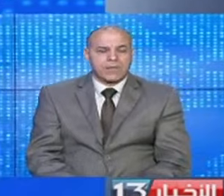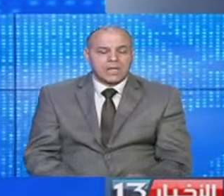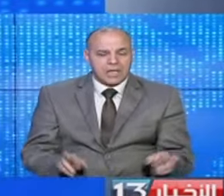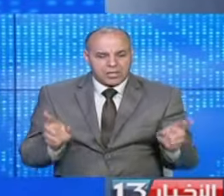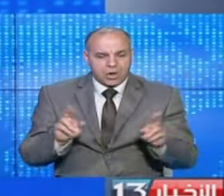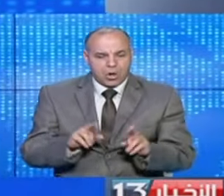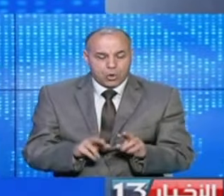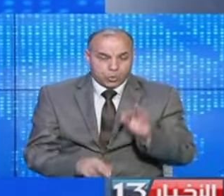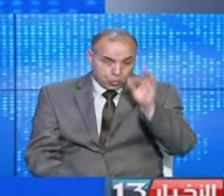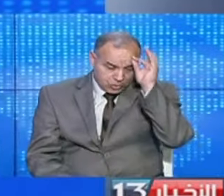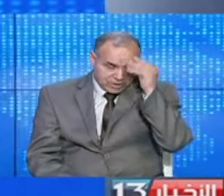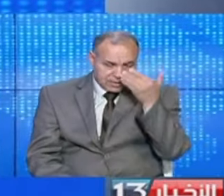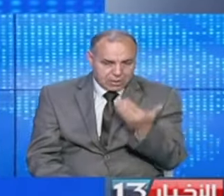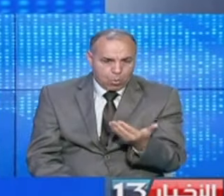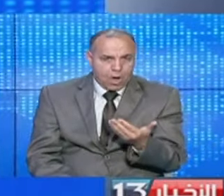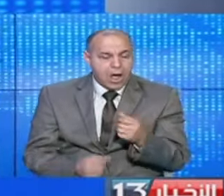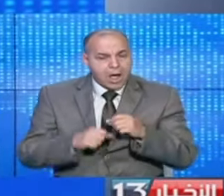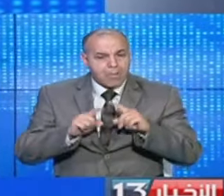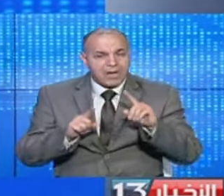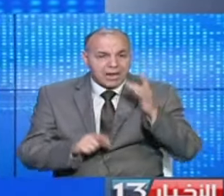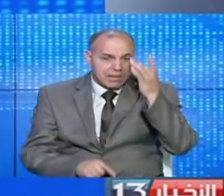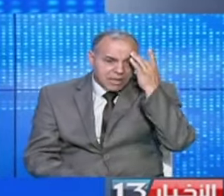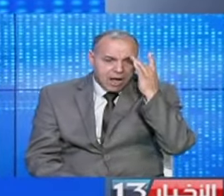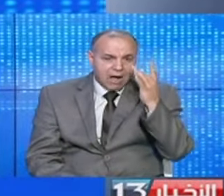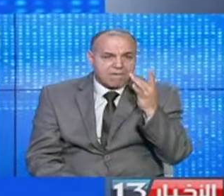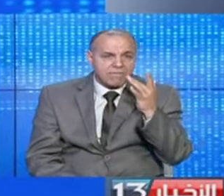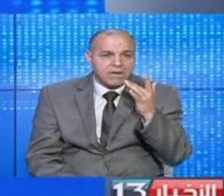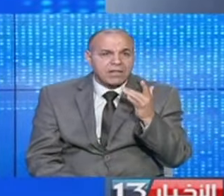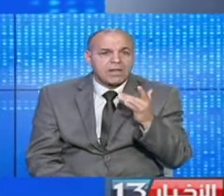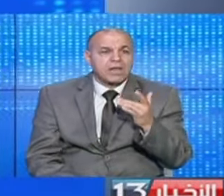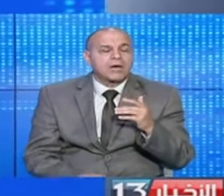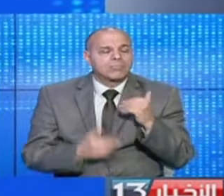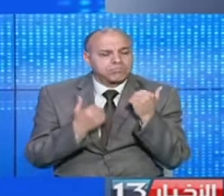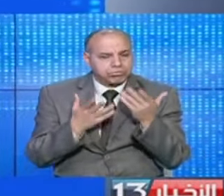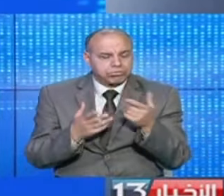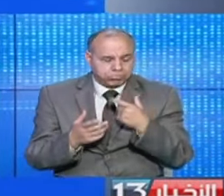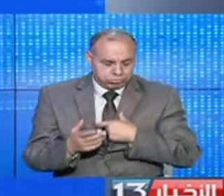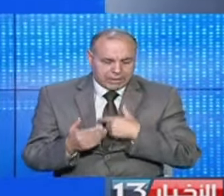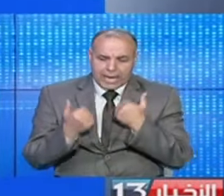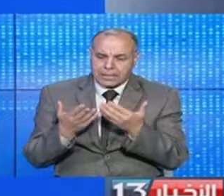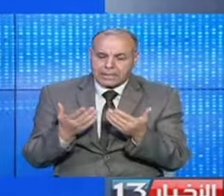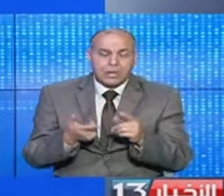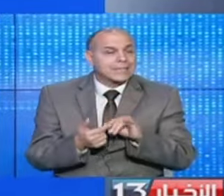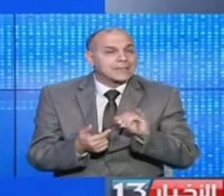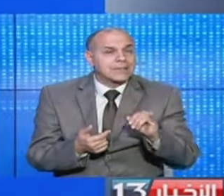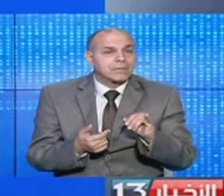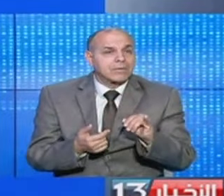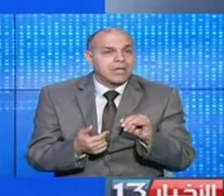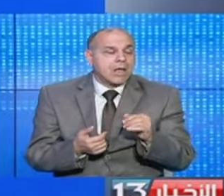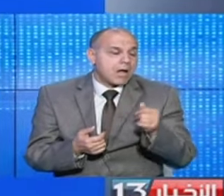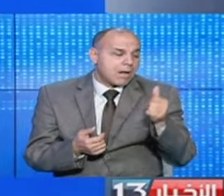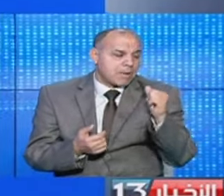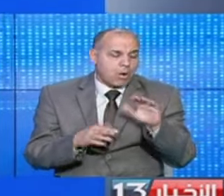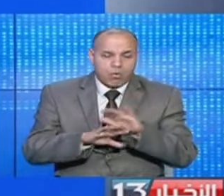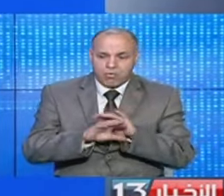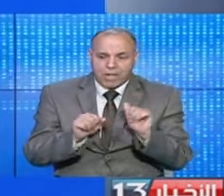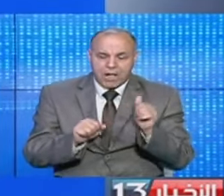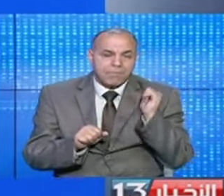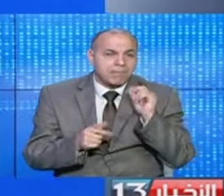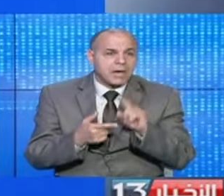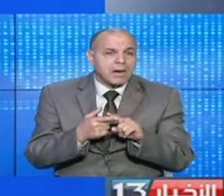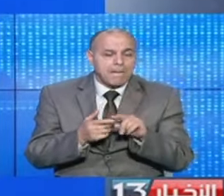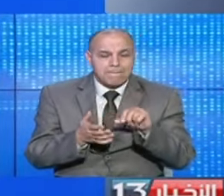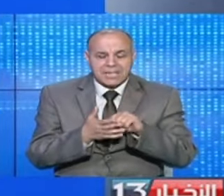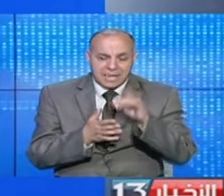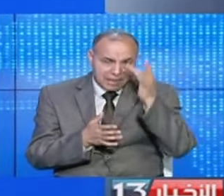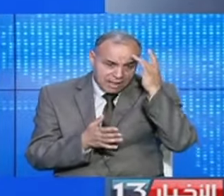ونعود إلى الشأن الوطني، وفي أخبار الثقافة، وبتوزيع الجوائز على مستحقيها أسدل الستار مساء أمس